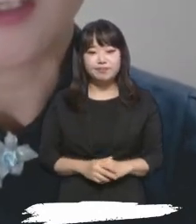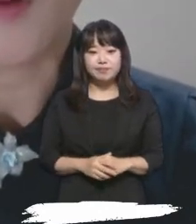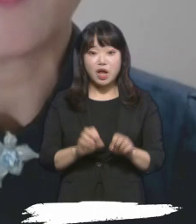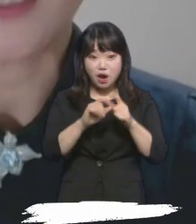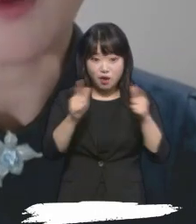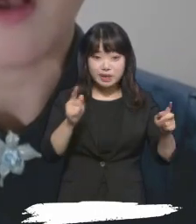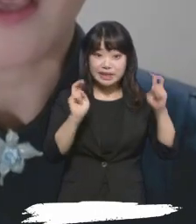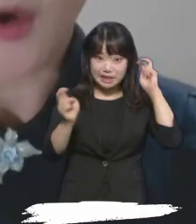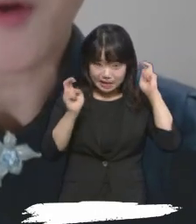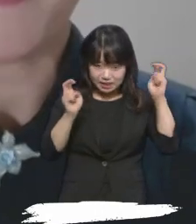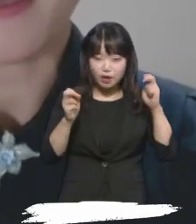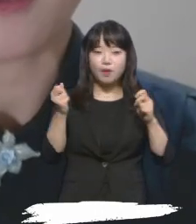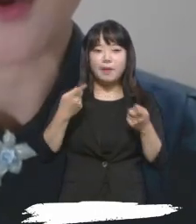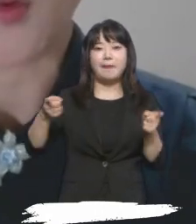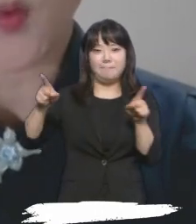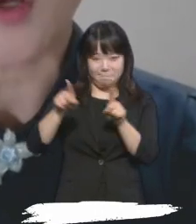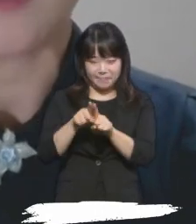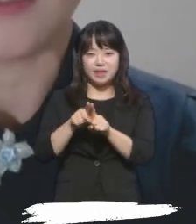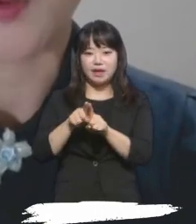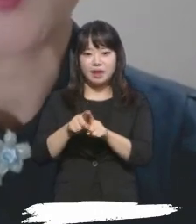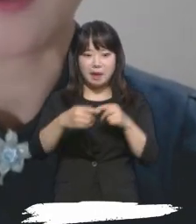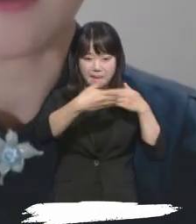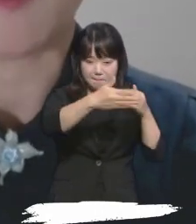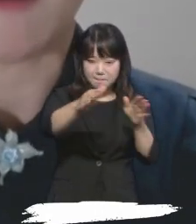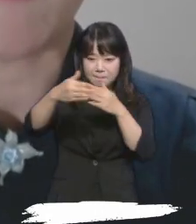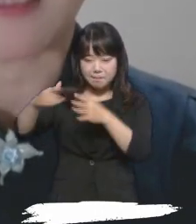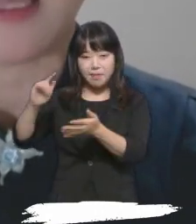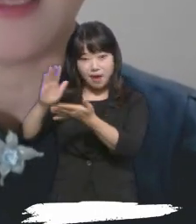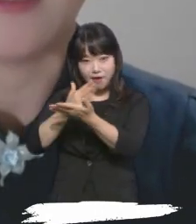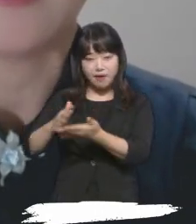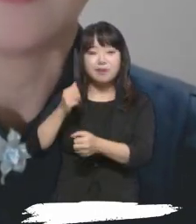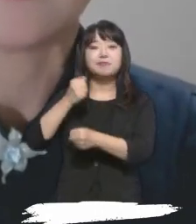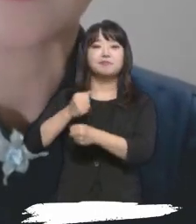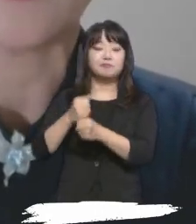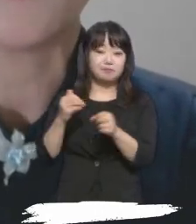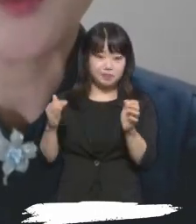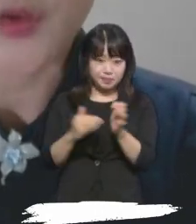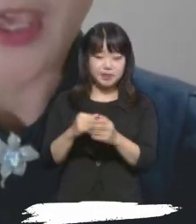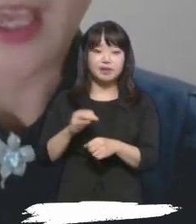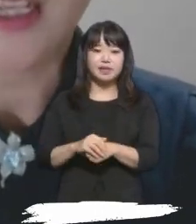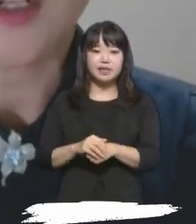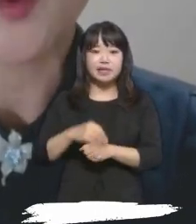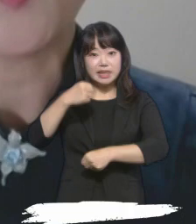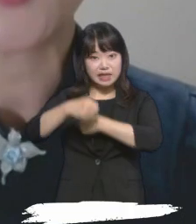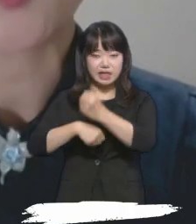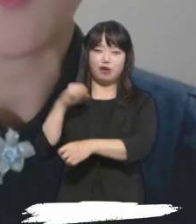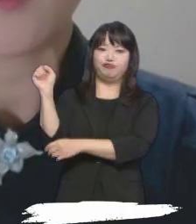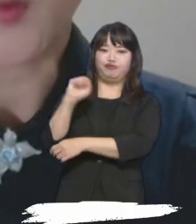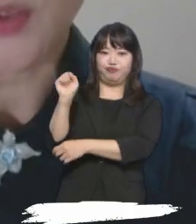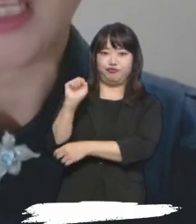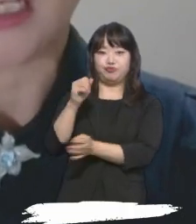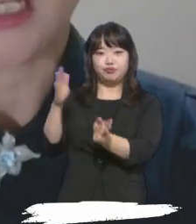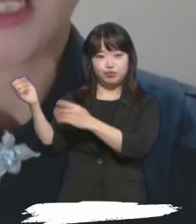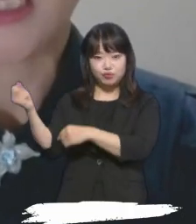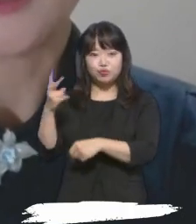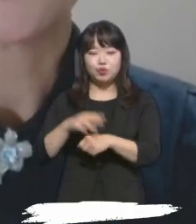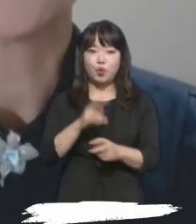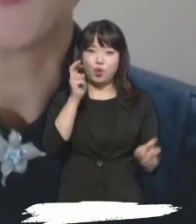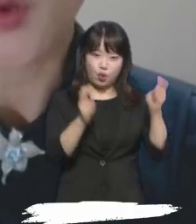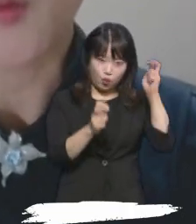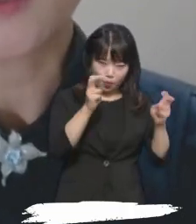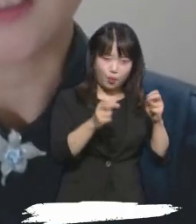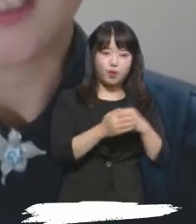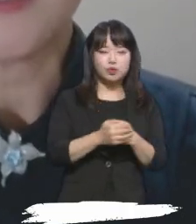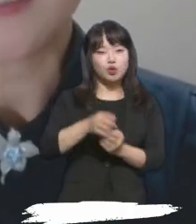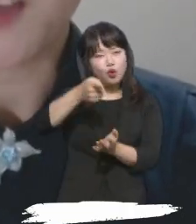여러 기업들과 협업하여서 공간을 조성했다고 합니다. 자율주행, 로봇과 코딩,